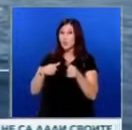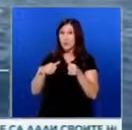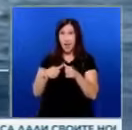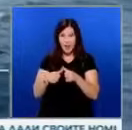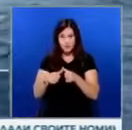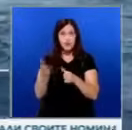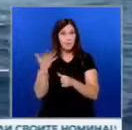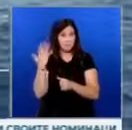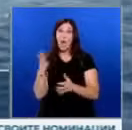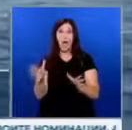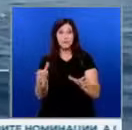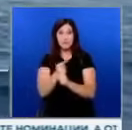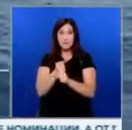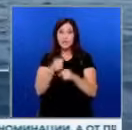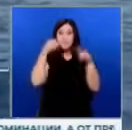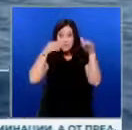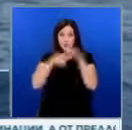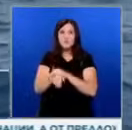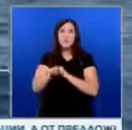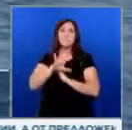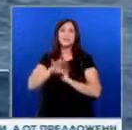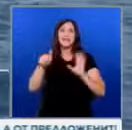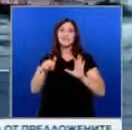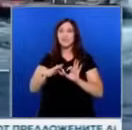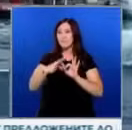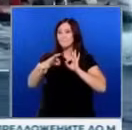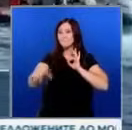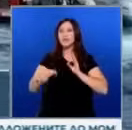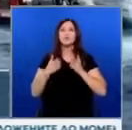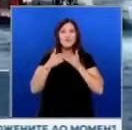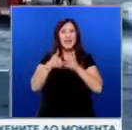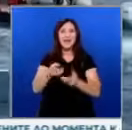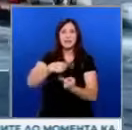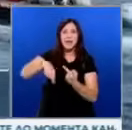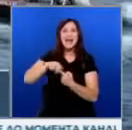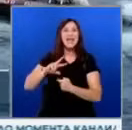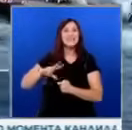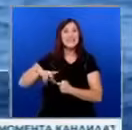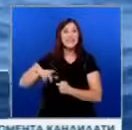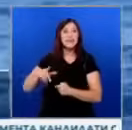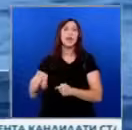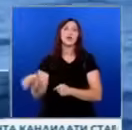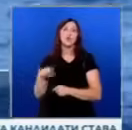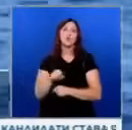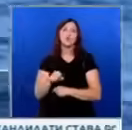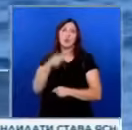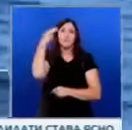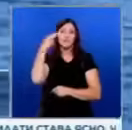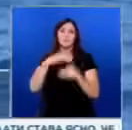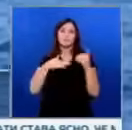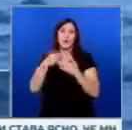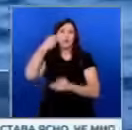съпругата на Линч, бяха спасени при потъването на 56-метровата яхта край Сицилия. Ръководителят на компанията,